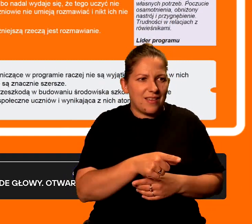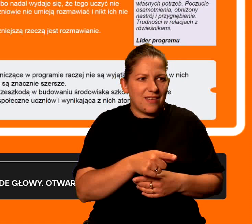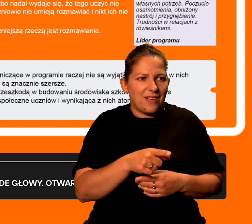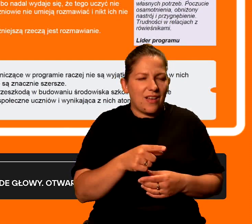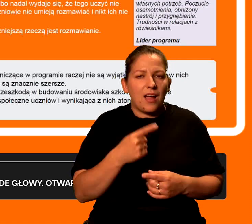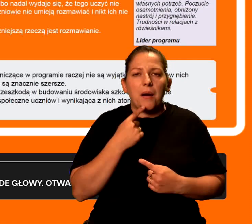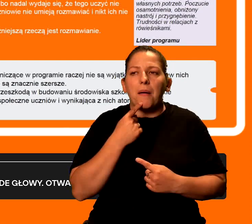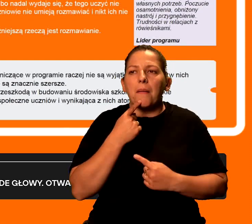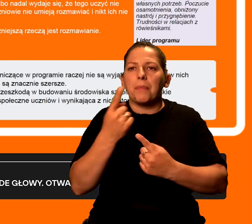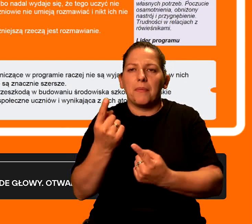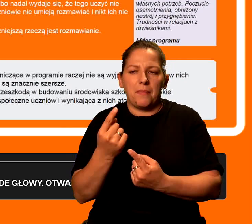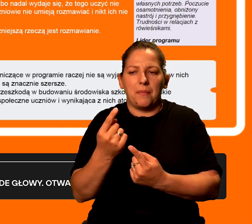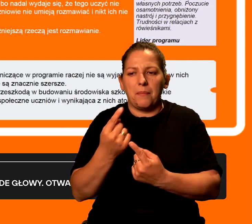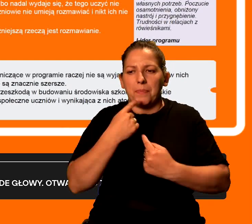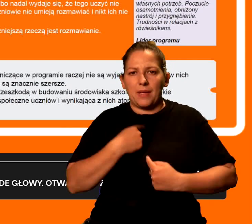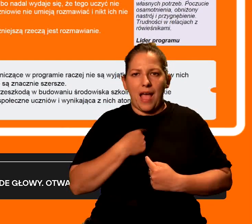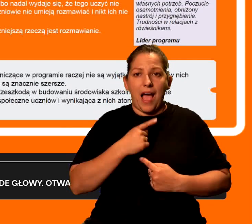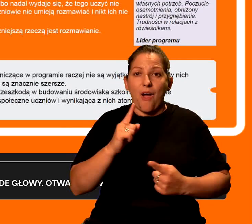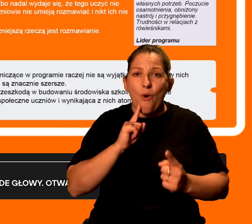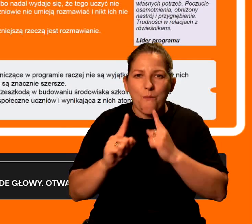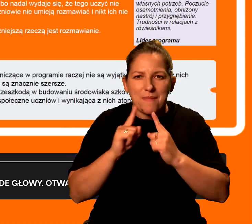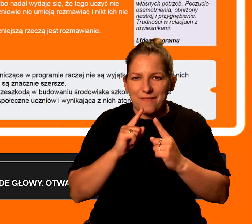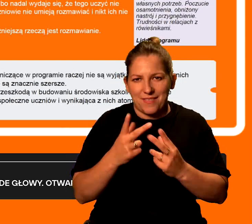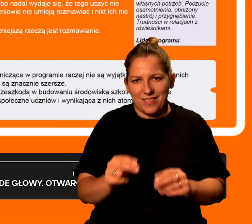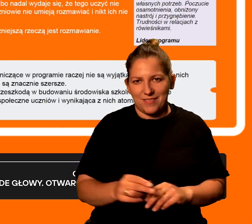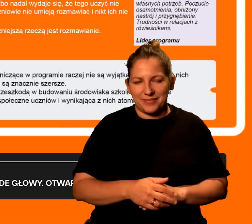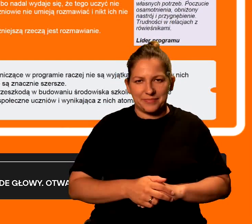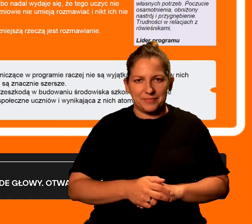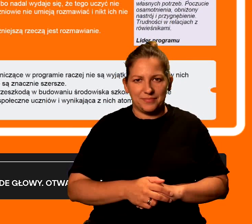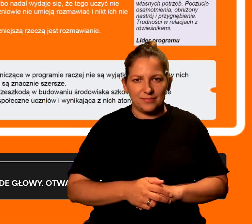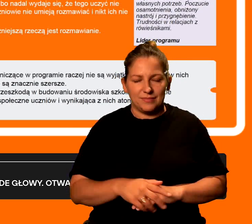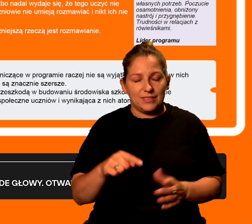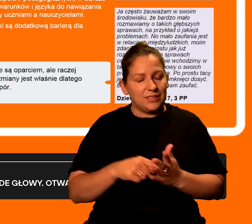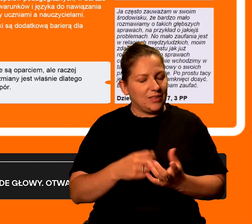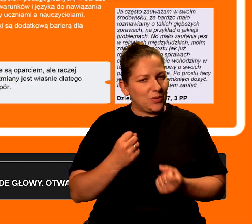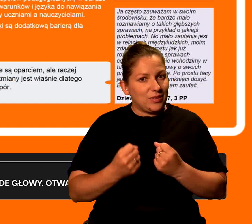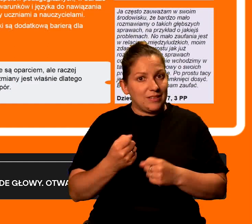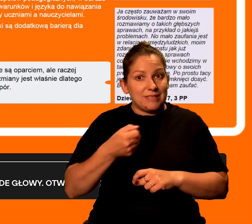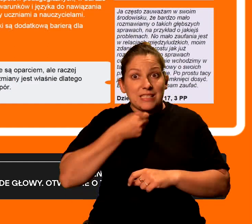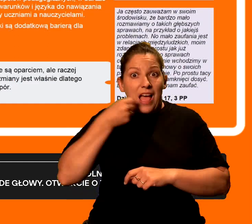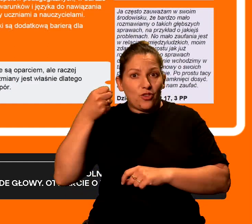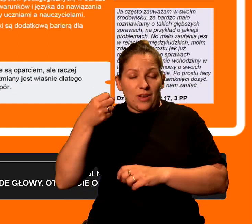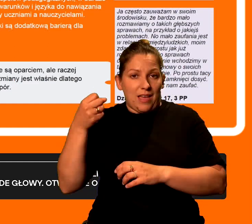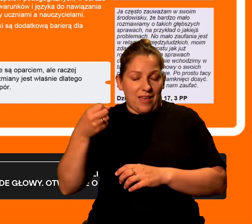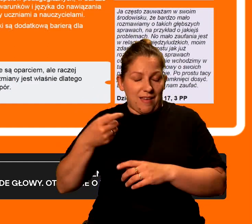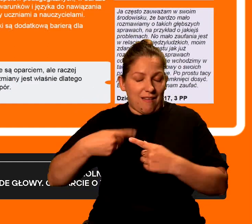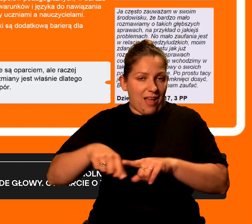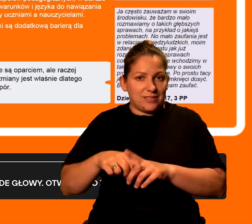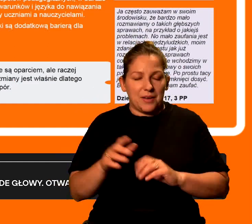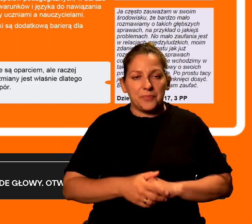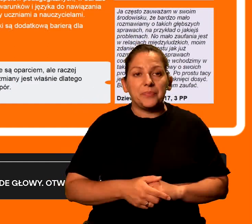odzywają, komunikują się, tak? Ale oni nie rozmawiają. I jeszcze trudniej jest w starszych klasach. W związku z tym,